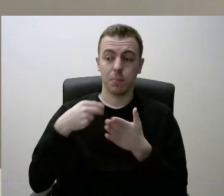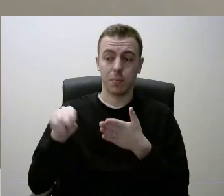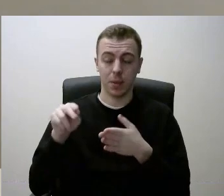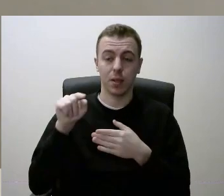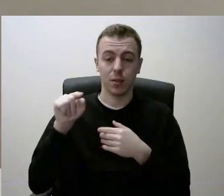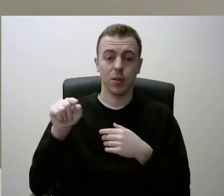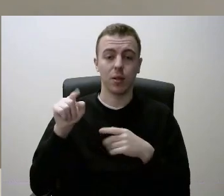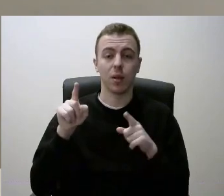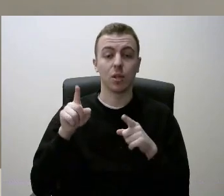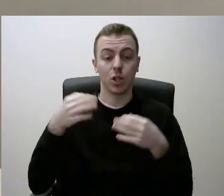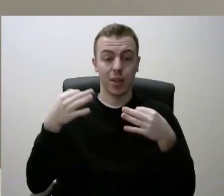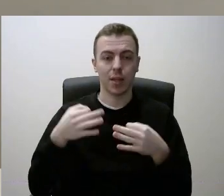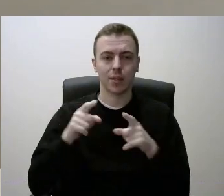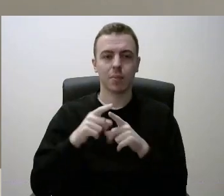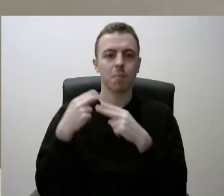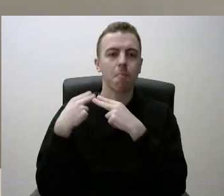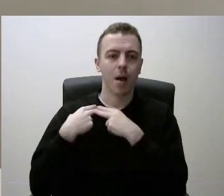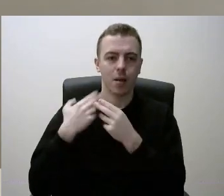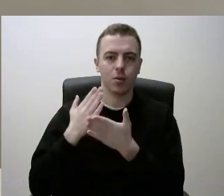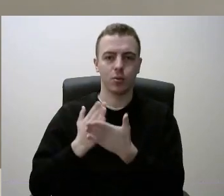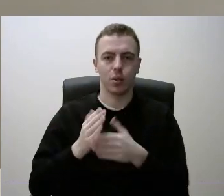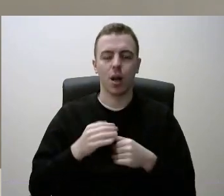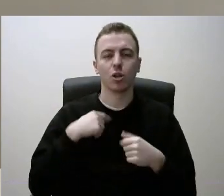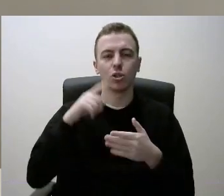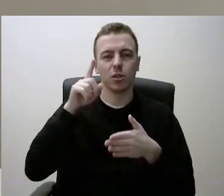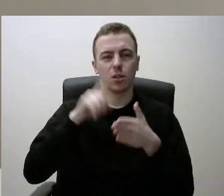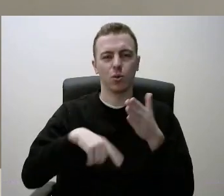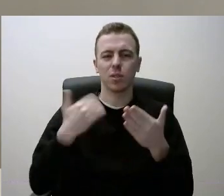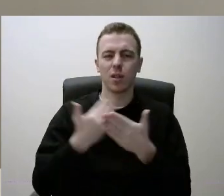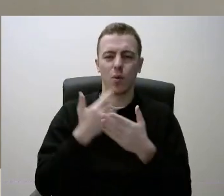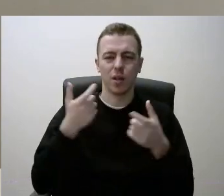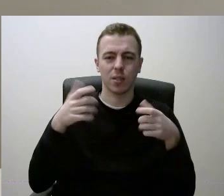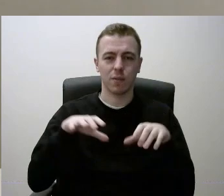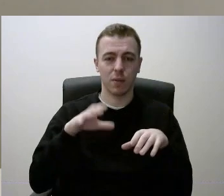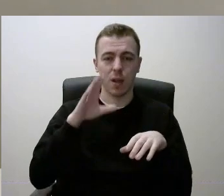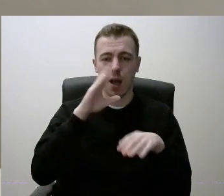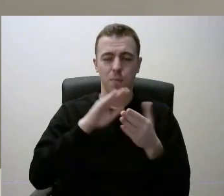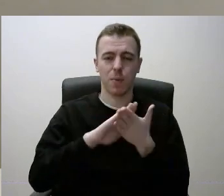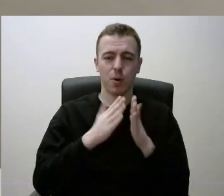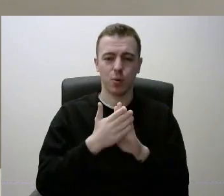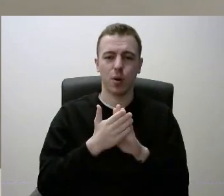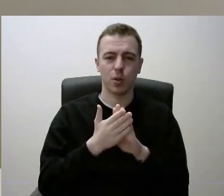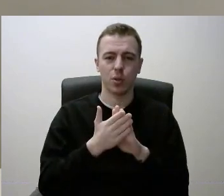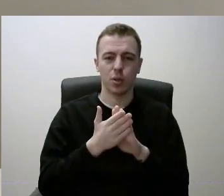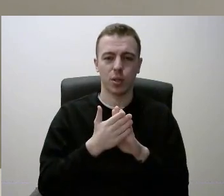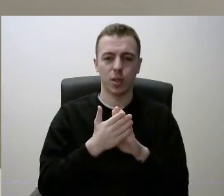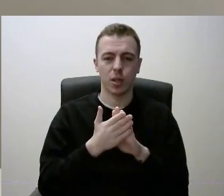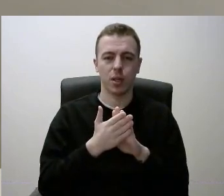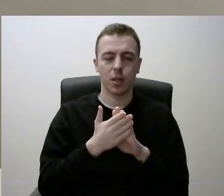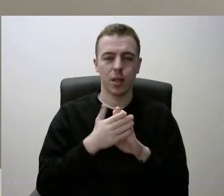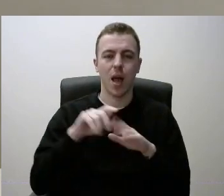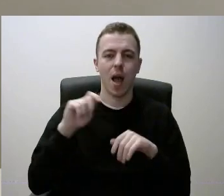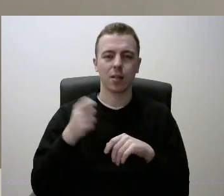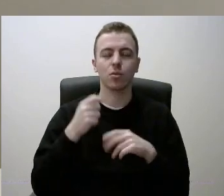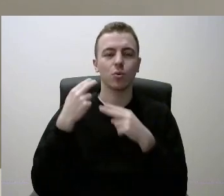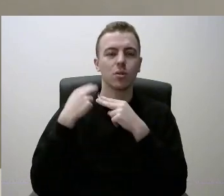ir pareigos. Pirmiausia, aš labai tikiuosi, kad nauja savivalda gebės paruošti būtent akcijų akcininko įsipareigojimų planą,